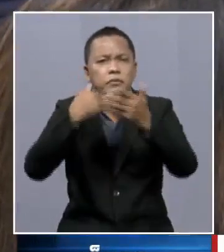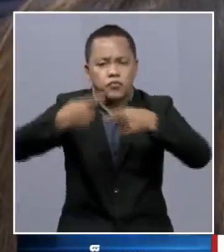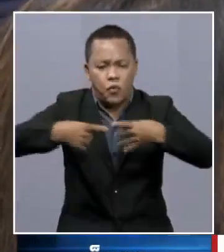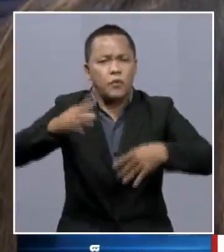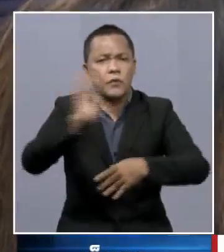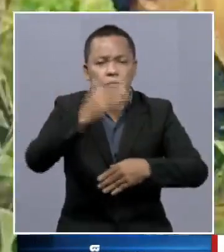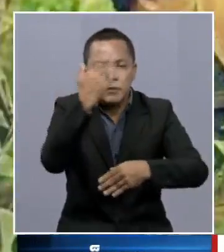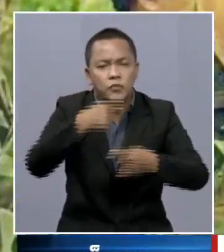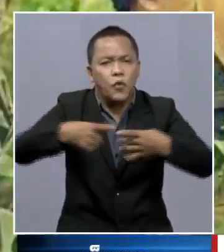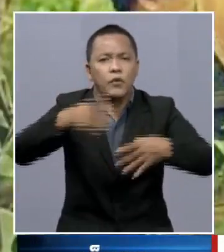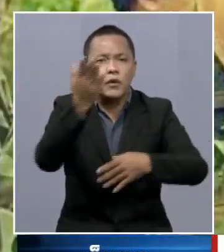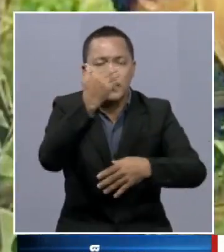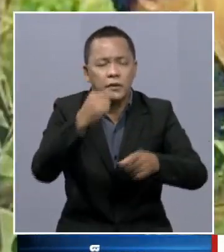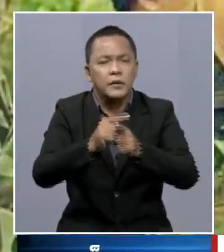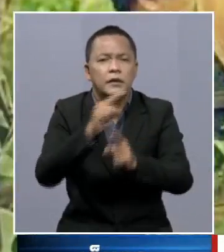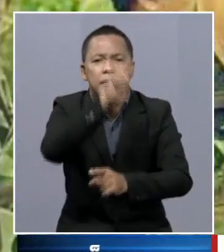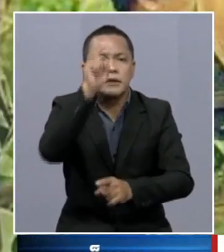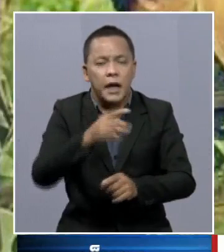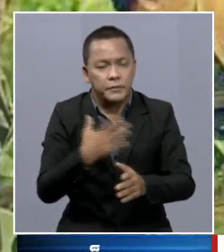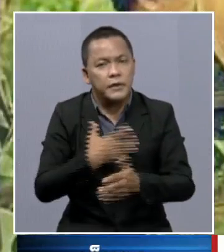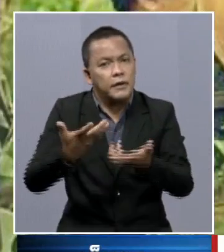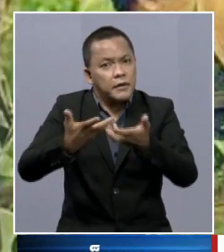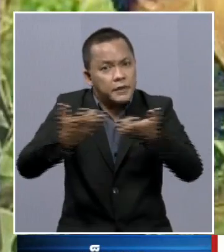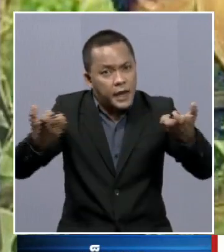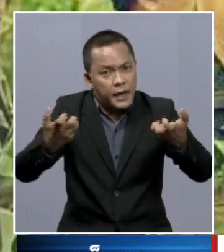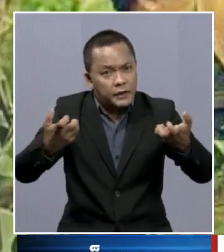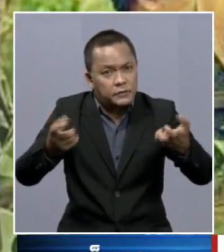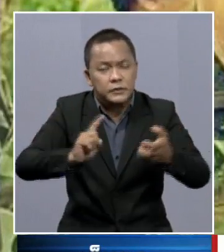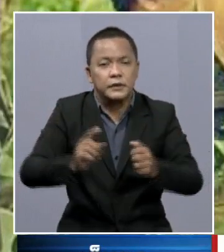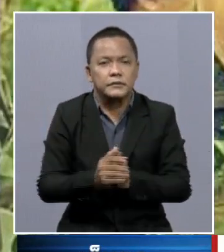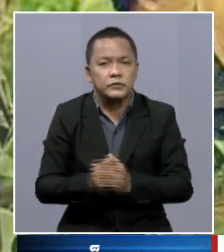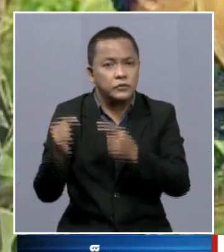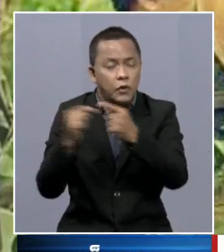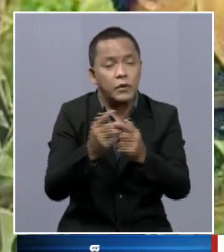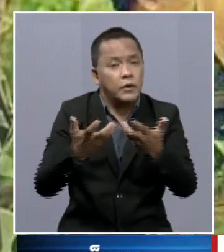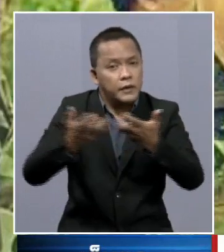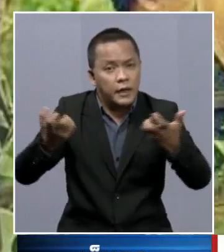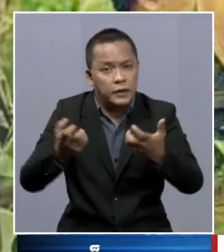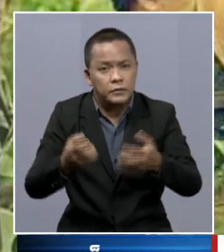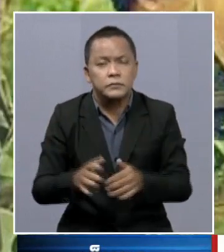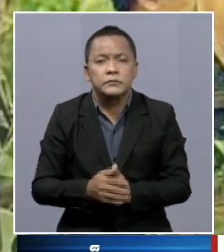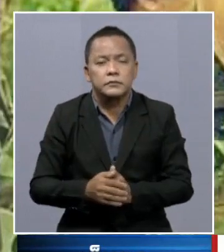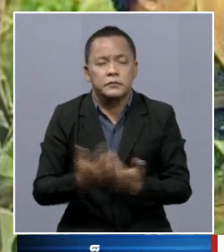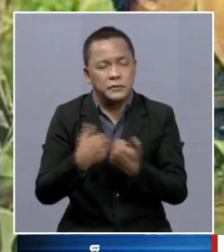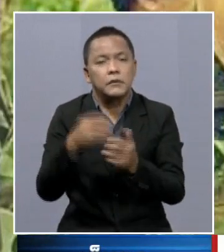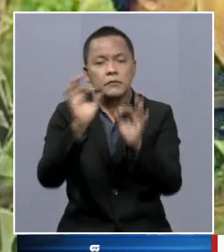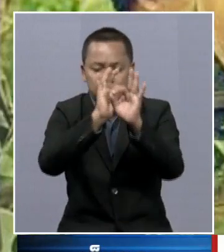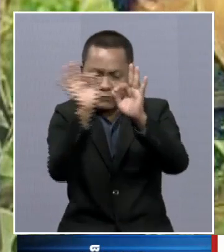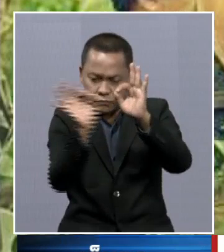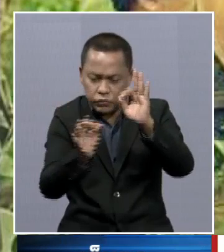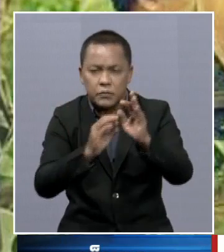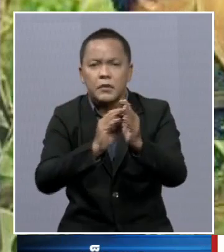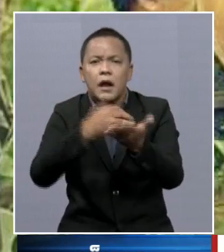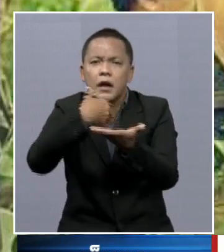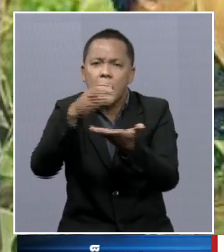คามขัดแย้งคืเหตคำถาม วเราจะแยกกเดินต่ไปแบบนี้ อกต่ไปหรือแล้วก็เขียนถึง